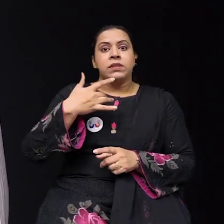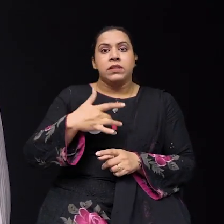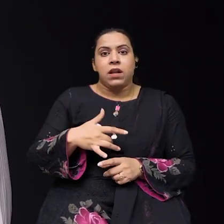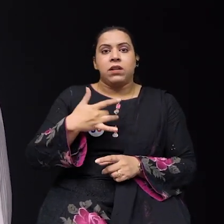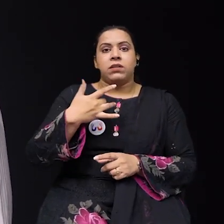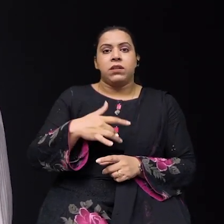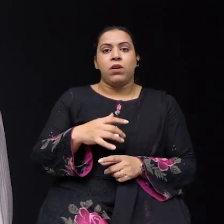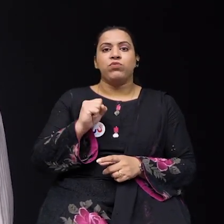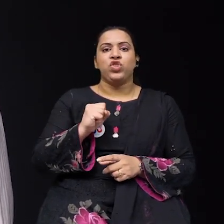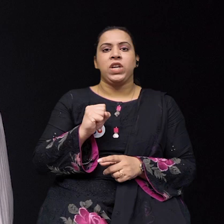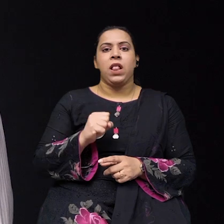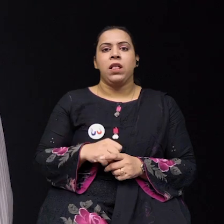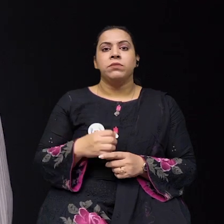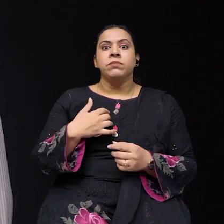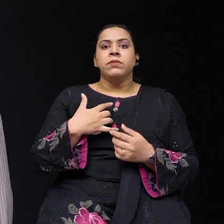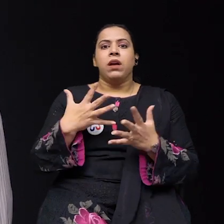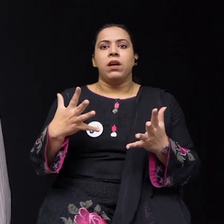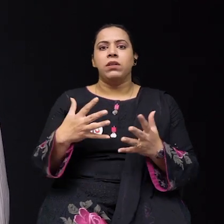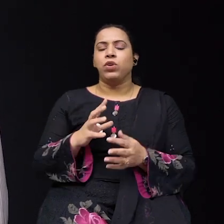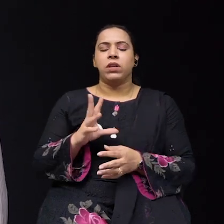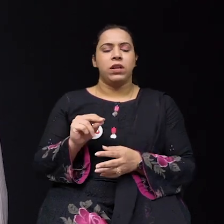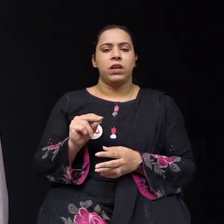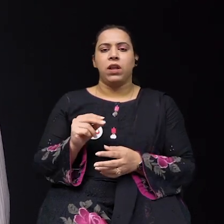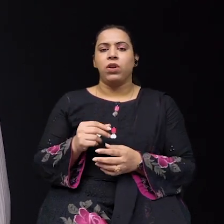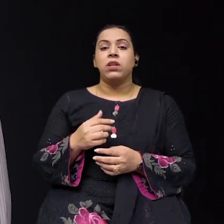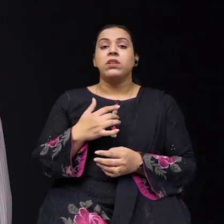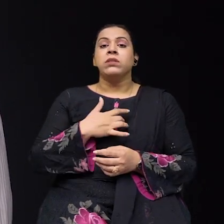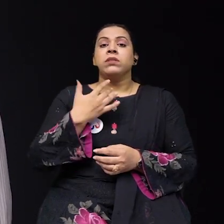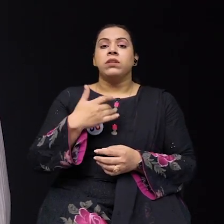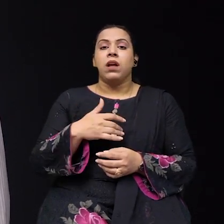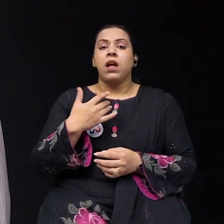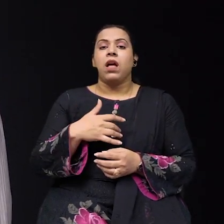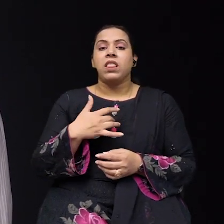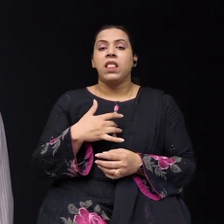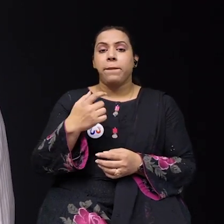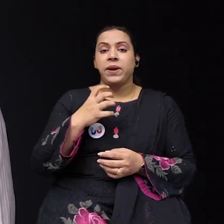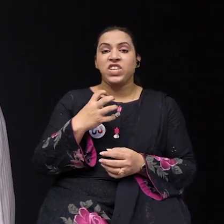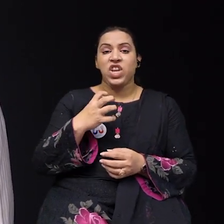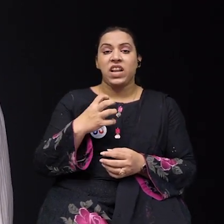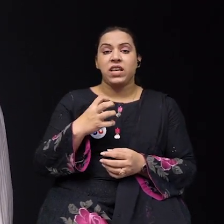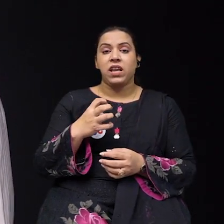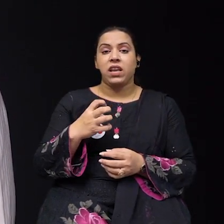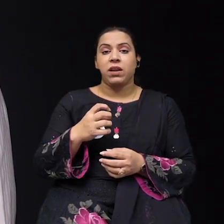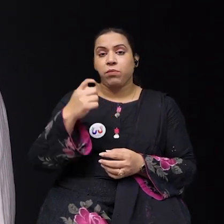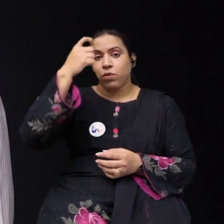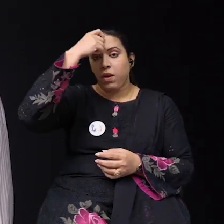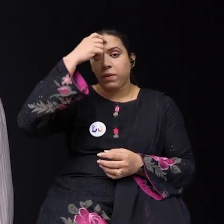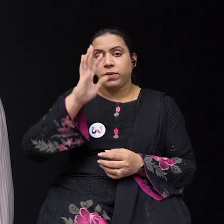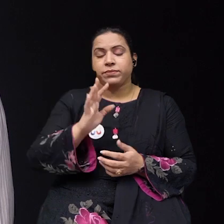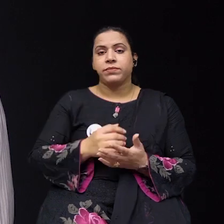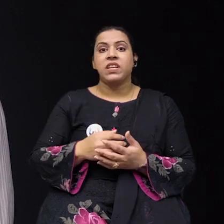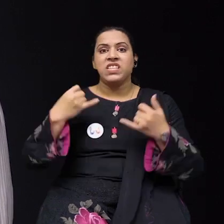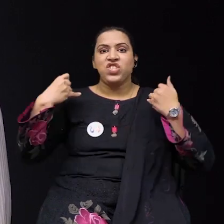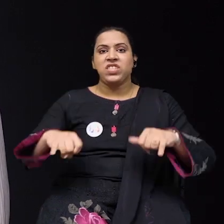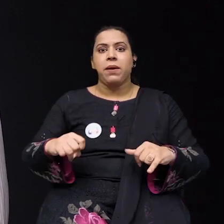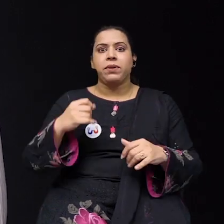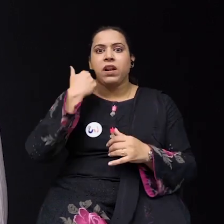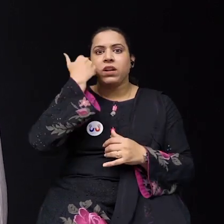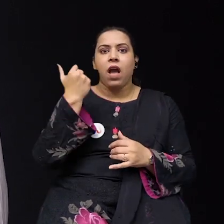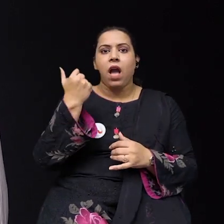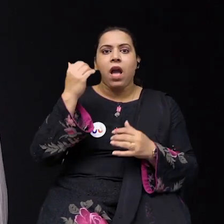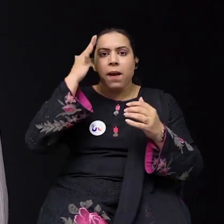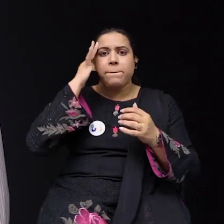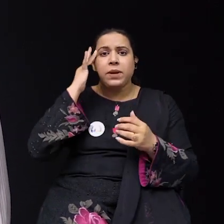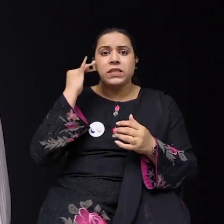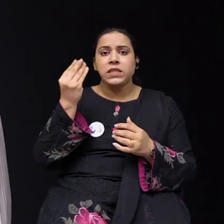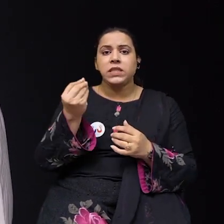کی دقت ہو، سانس آپ کو کھل کے نہ آ رہا ہو، آپ کو سانس لینے میں دقت محسوس ہو رہی ہو. پھر آپ کو ہو سکتا ہے کہ جسم ٹھنڈا ہو جائے،